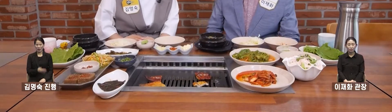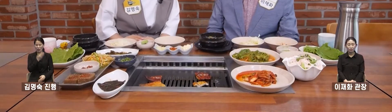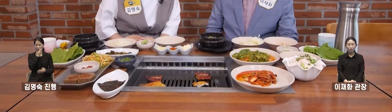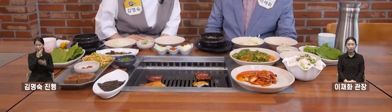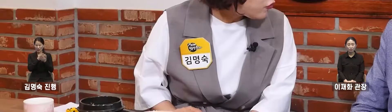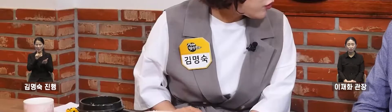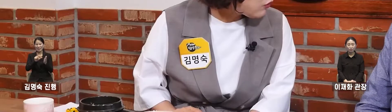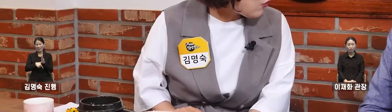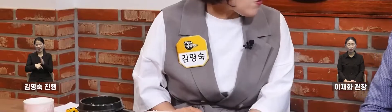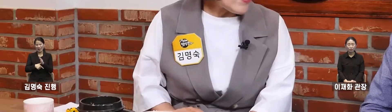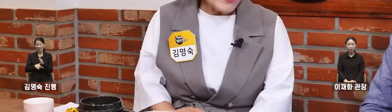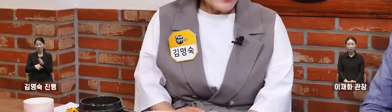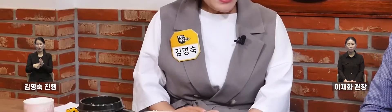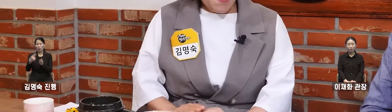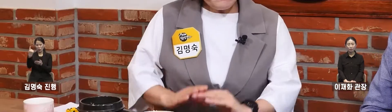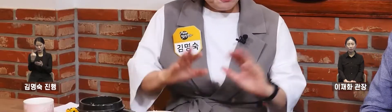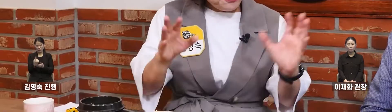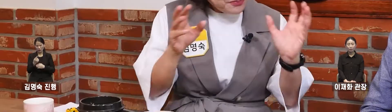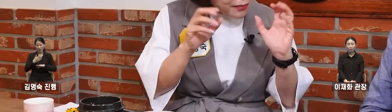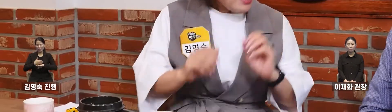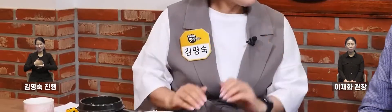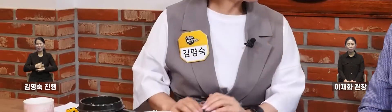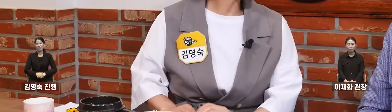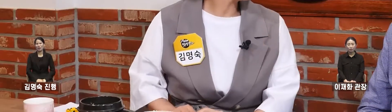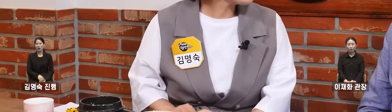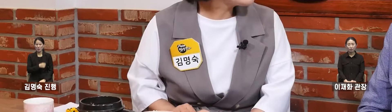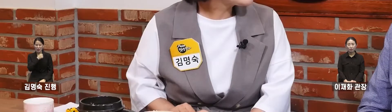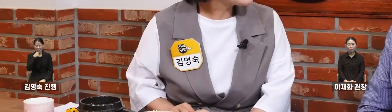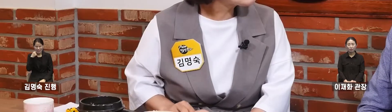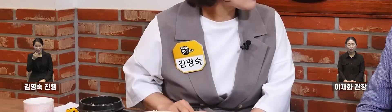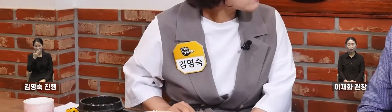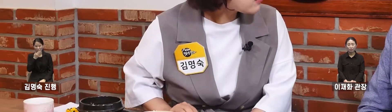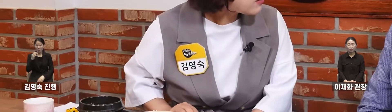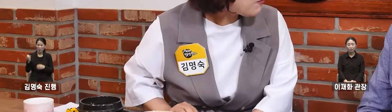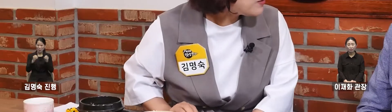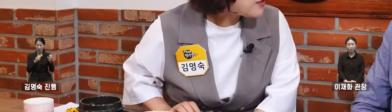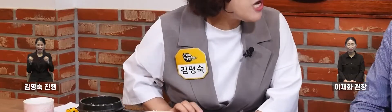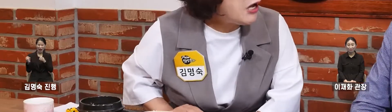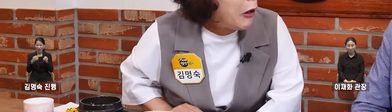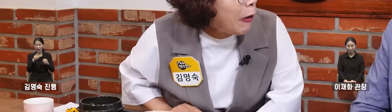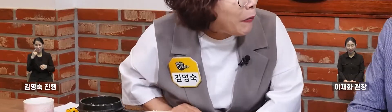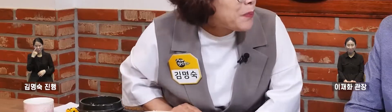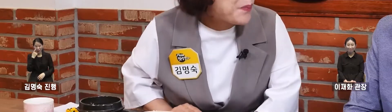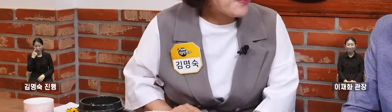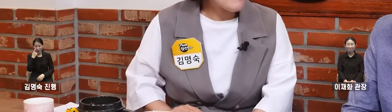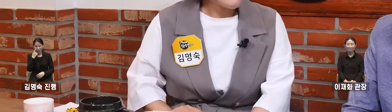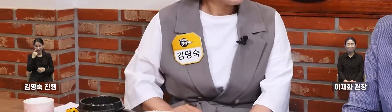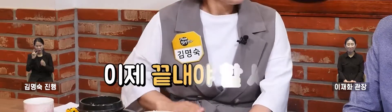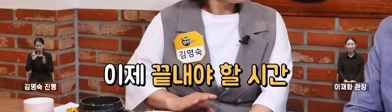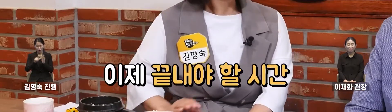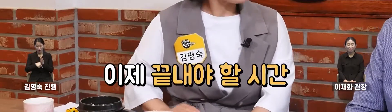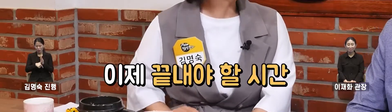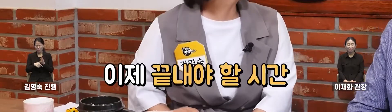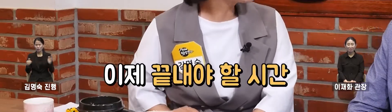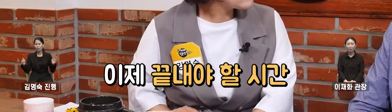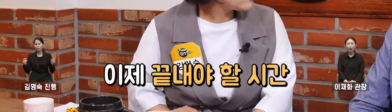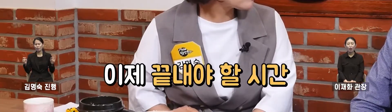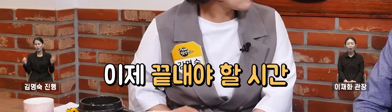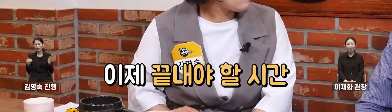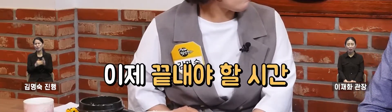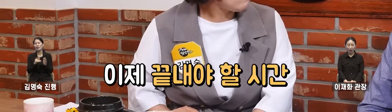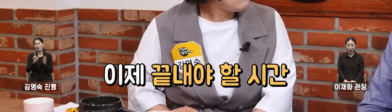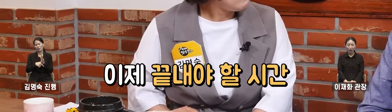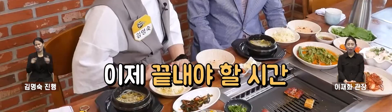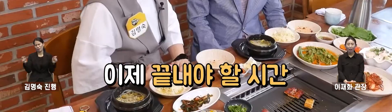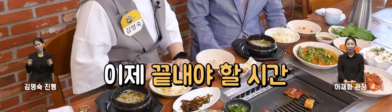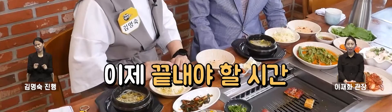너무 귀한 시간 내주시고 이렇게 맛있게 먹으면서 수다를 떨다 보니까 벌써 마칠 시간이